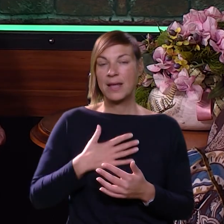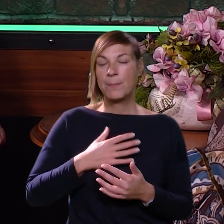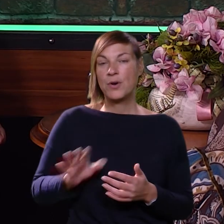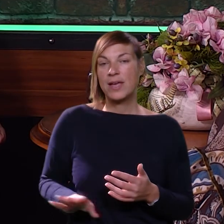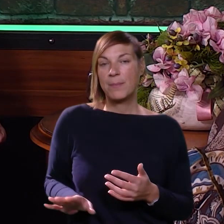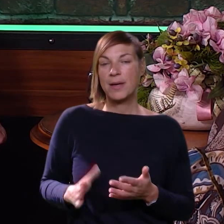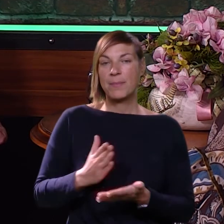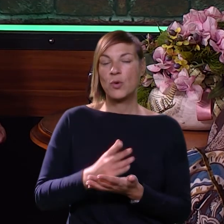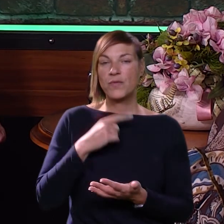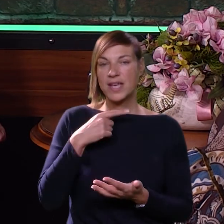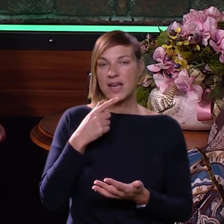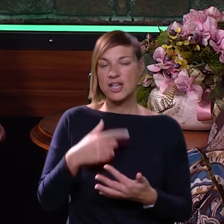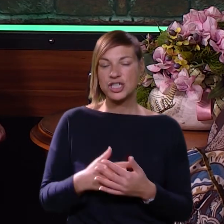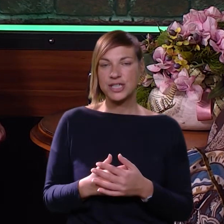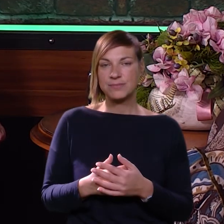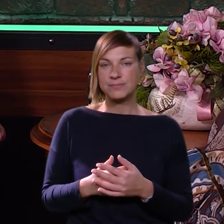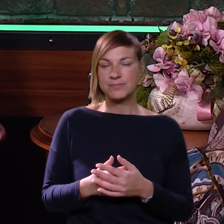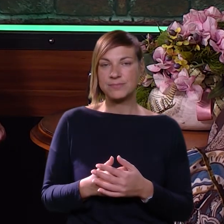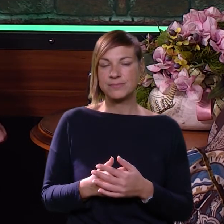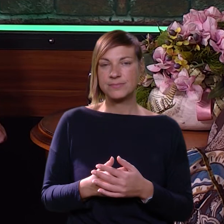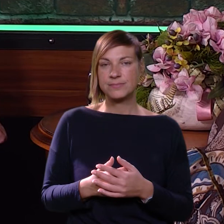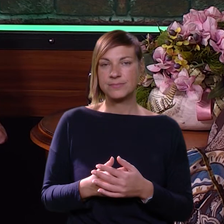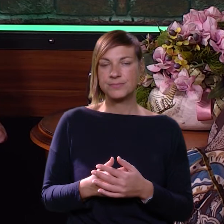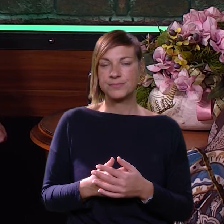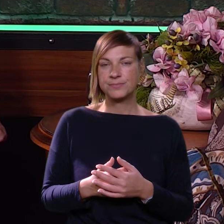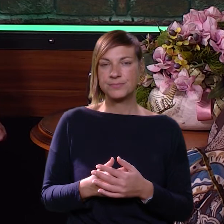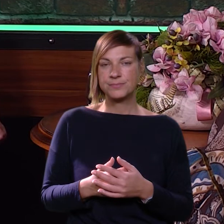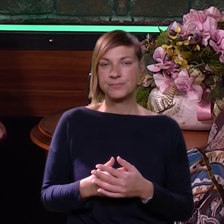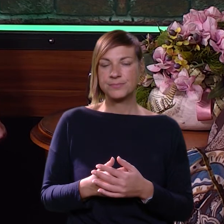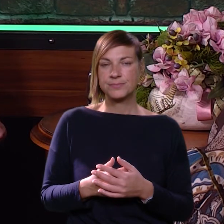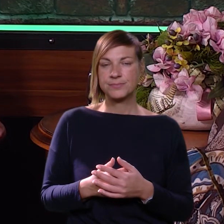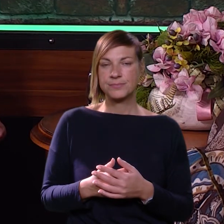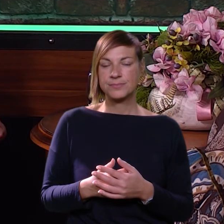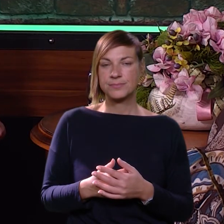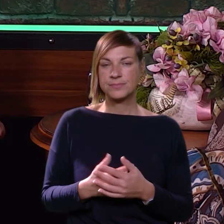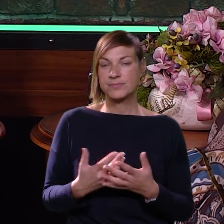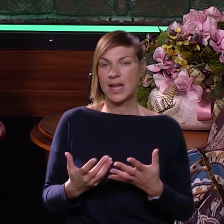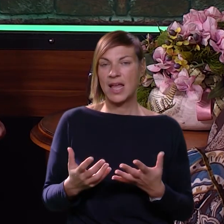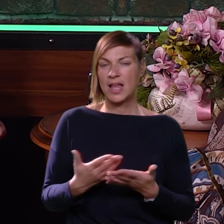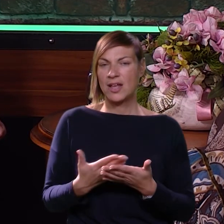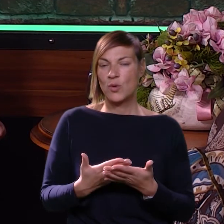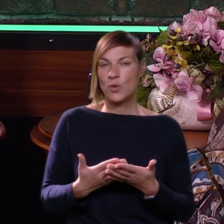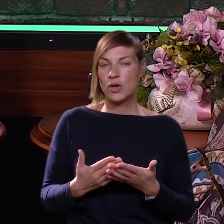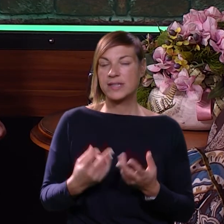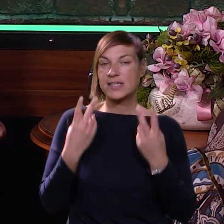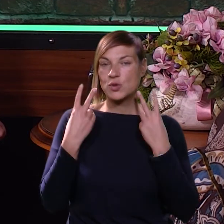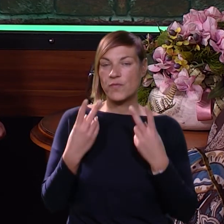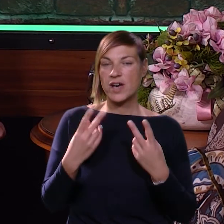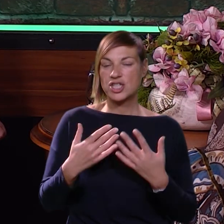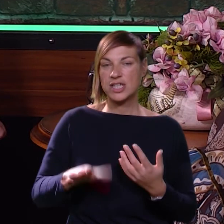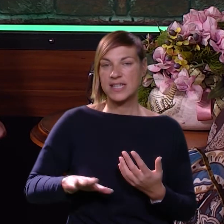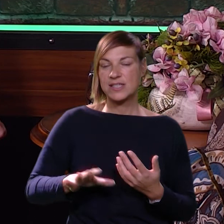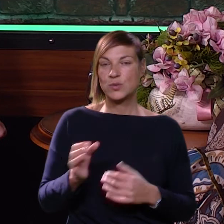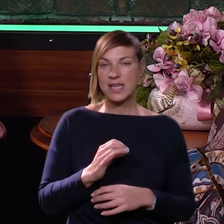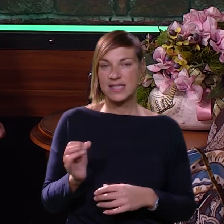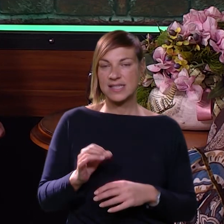Moja mama uvijek kaže, u kontekstu bitno je da